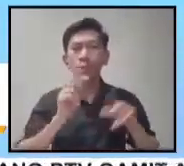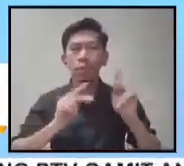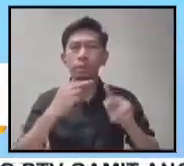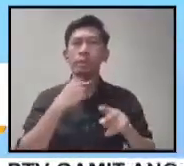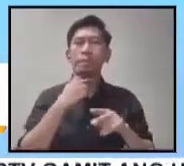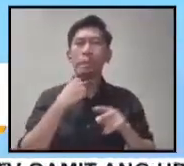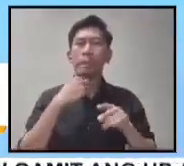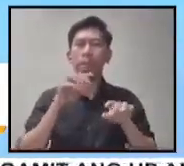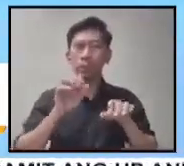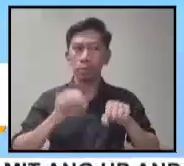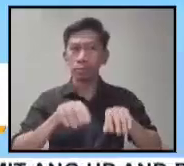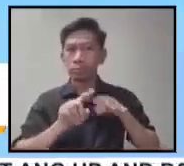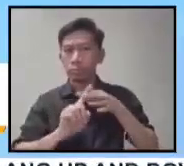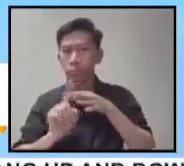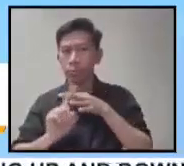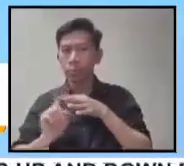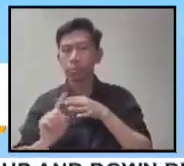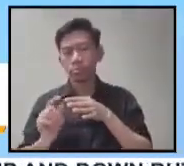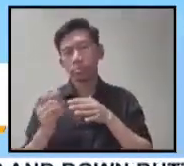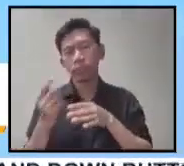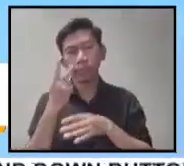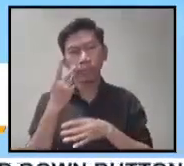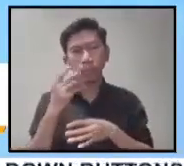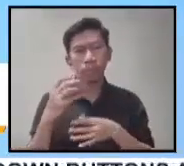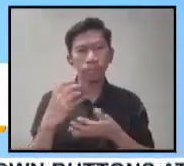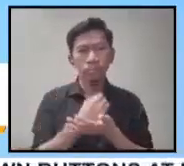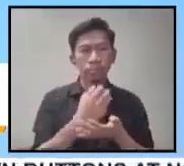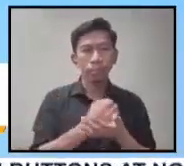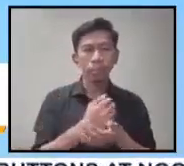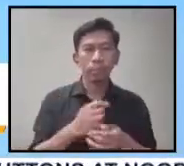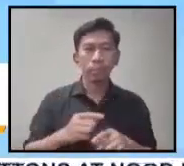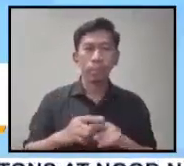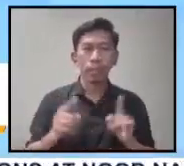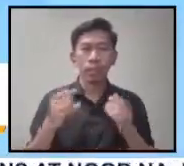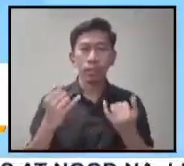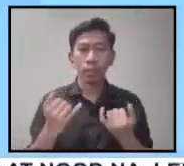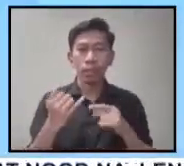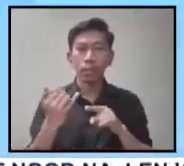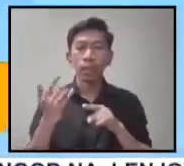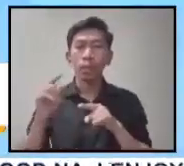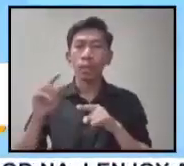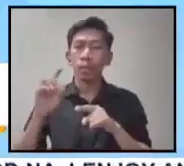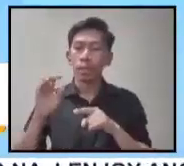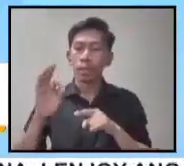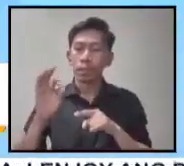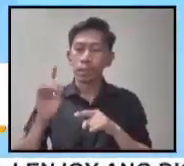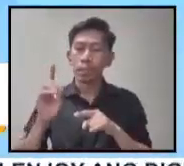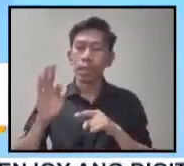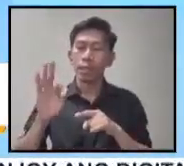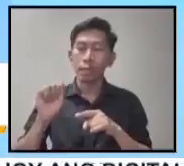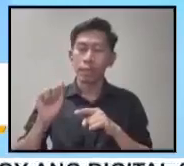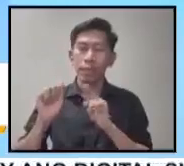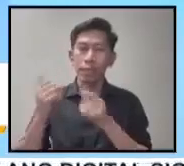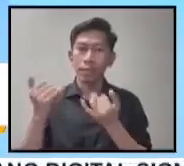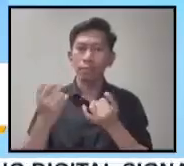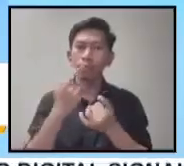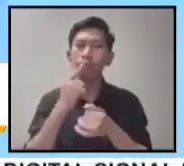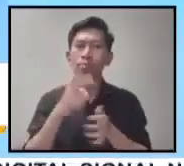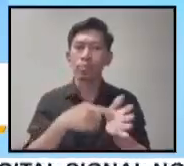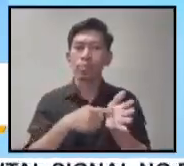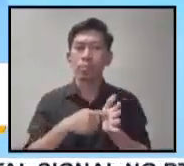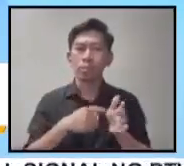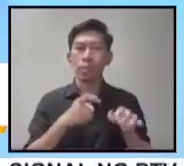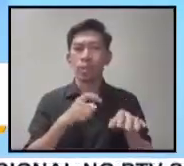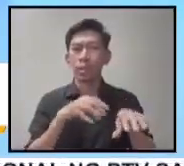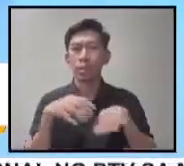pa pinahihintulutan ang mga refugee. Ang DFA una namang ipinag-utos ang mandatory evacuation sa mga Pilipino sa Gaza matapos